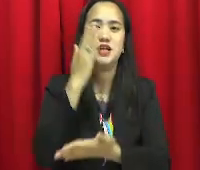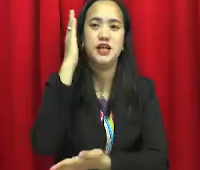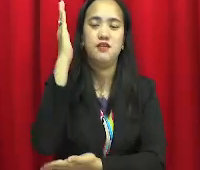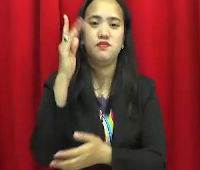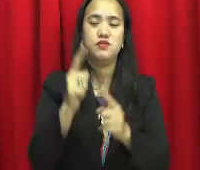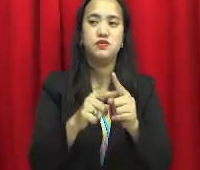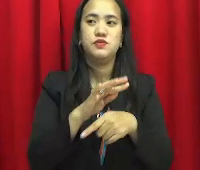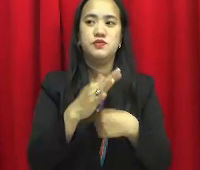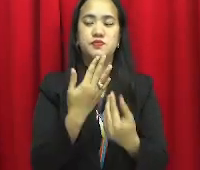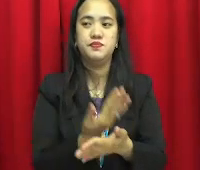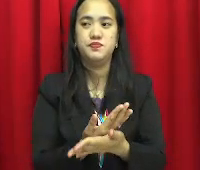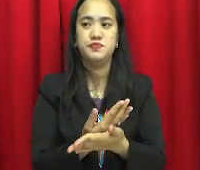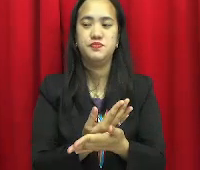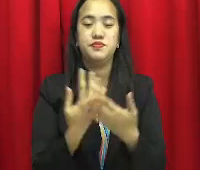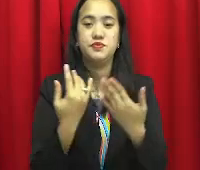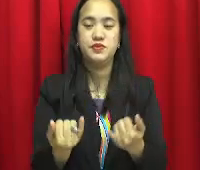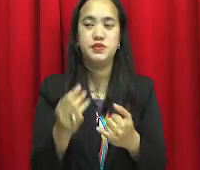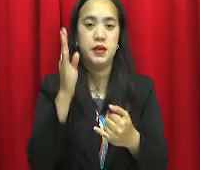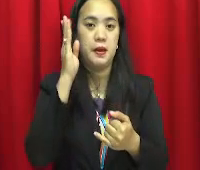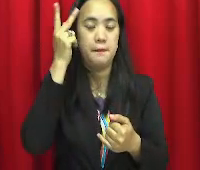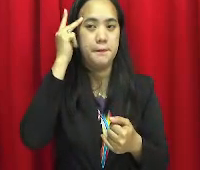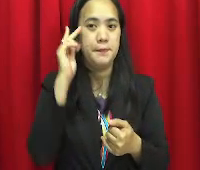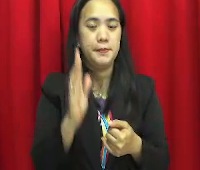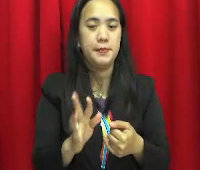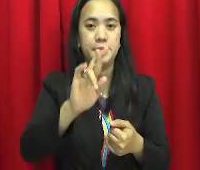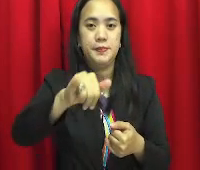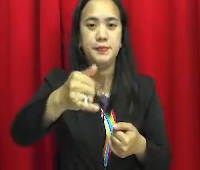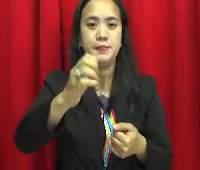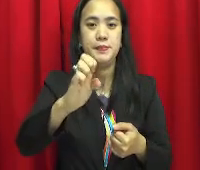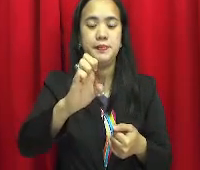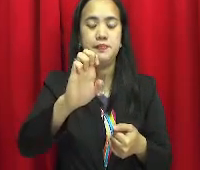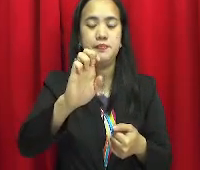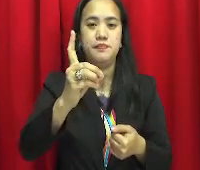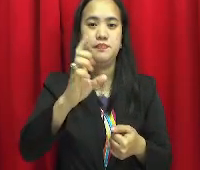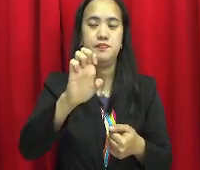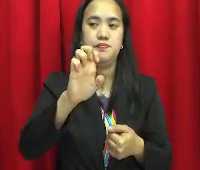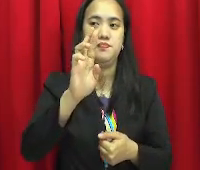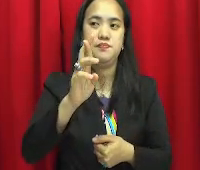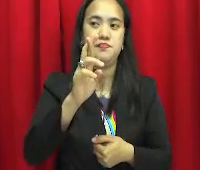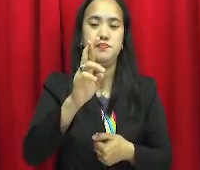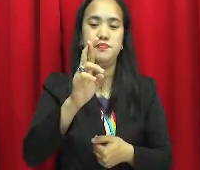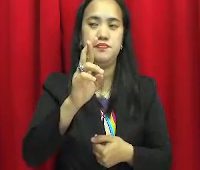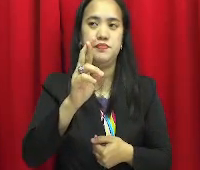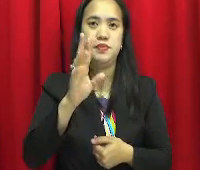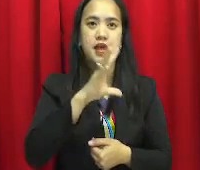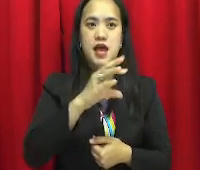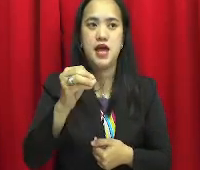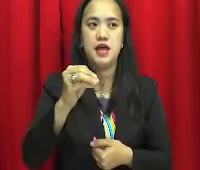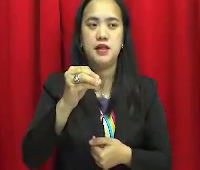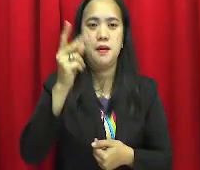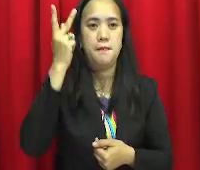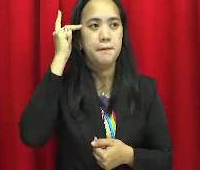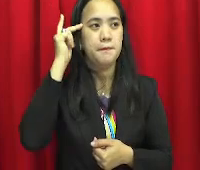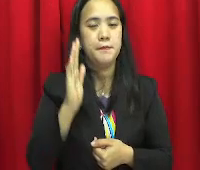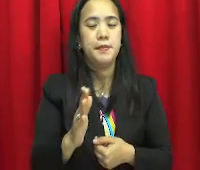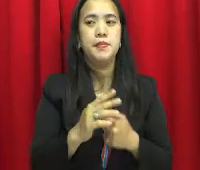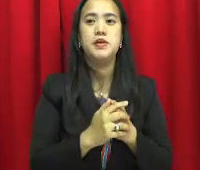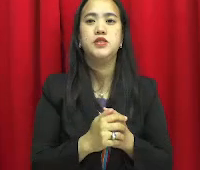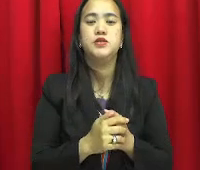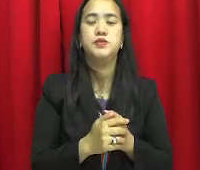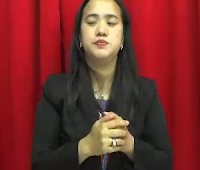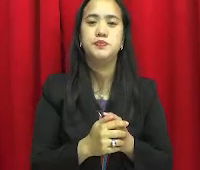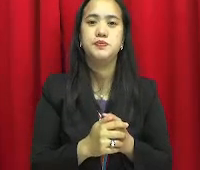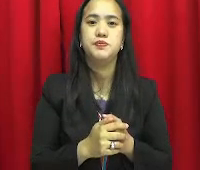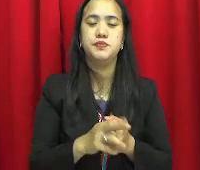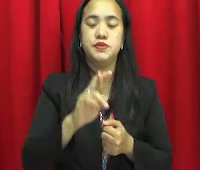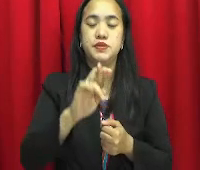At nandito rin si Sir Jeder, si Sir Rico Formanes, Sir Michael Dumenden. Talagang itong ating mga missionary na